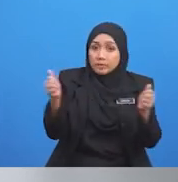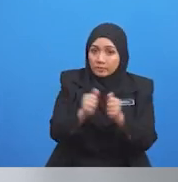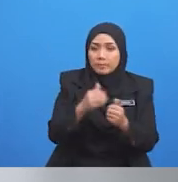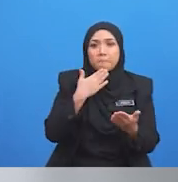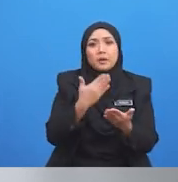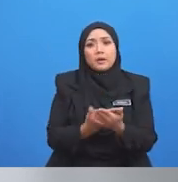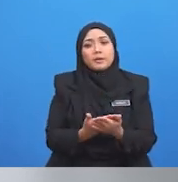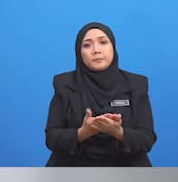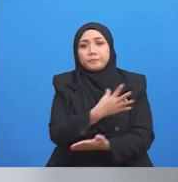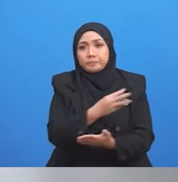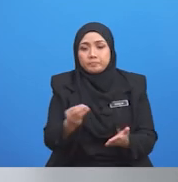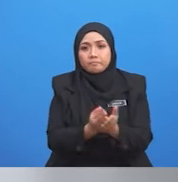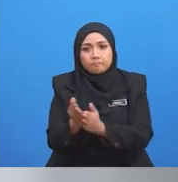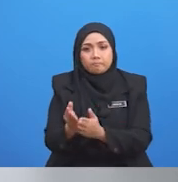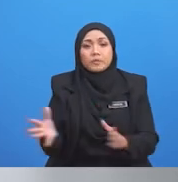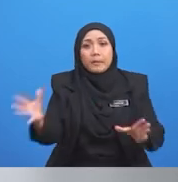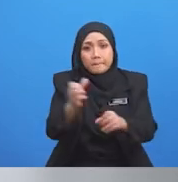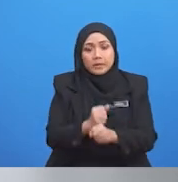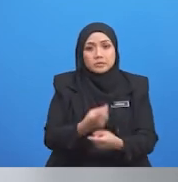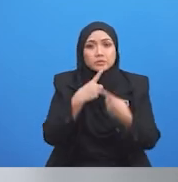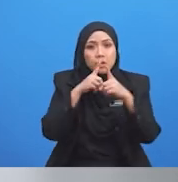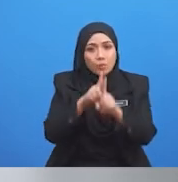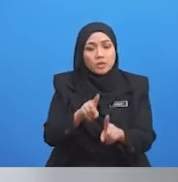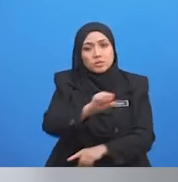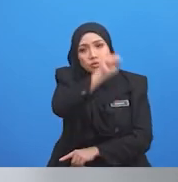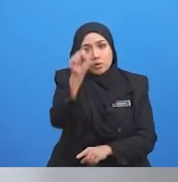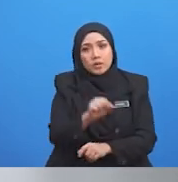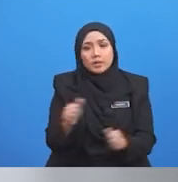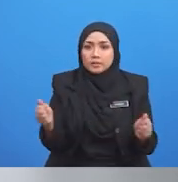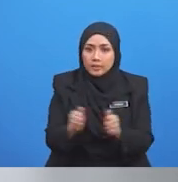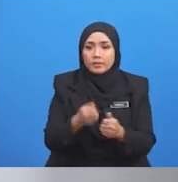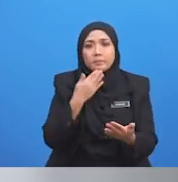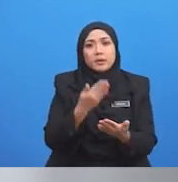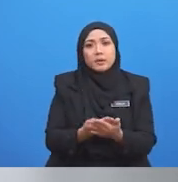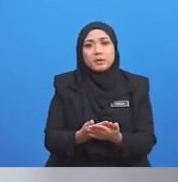baik dan seterusnya dapat menjawab soalan peperiksaan dengan baik.